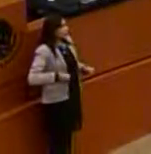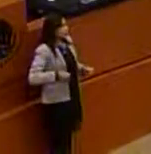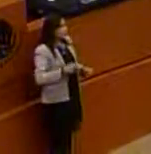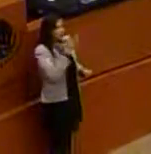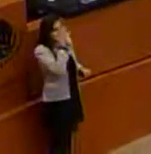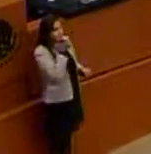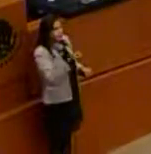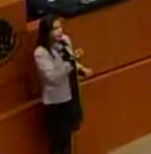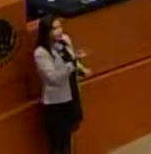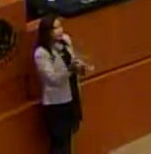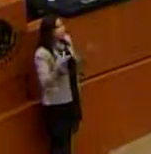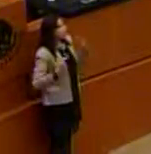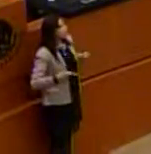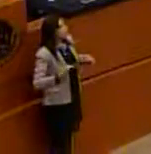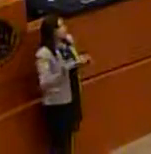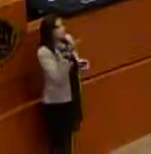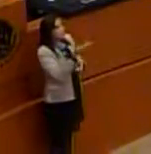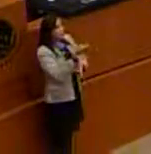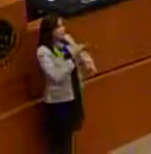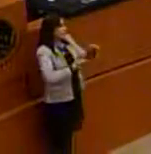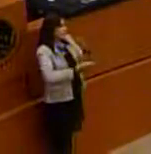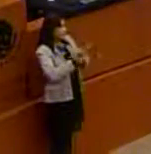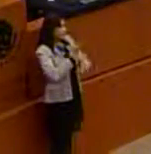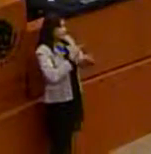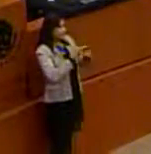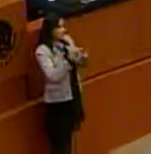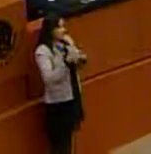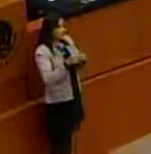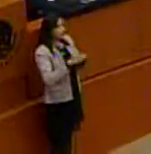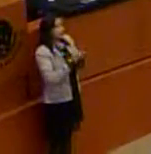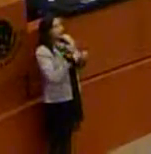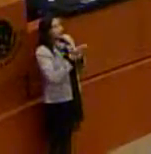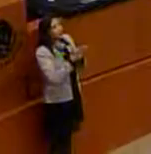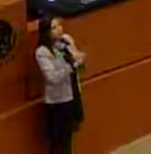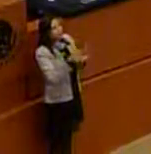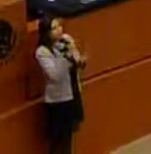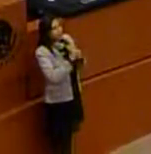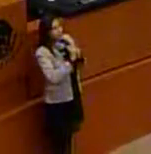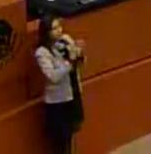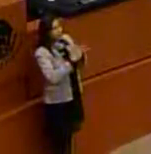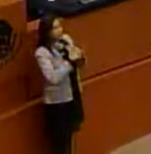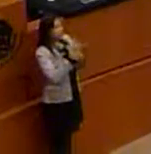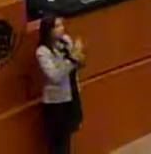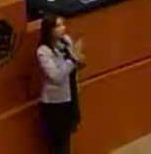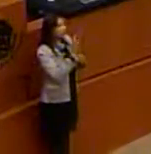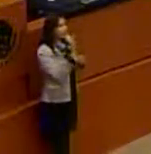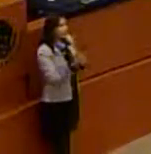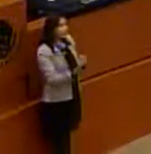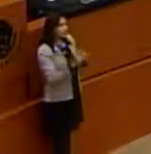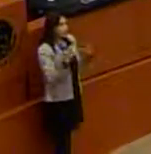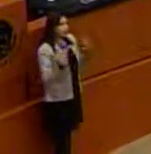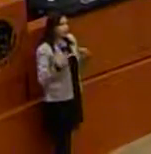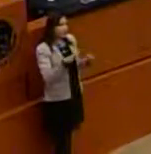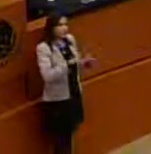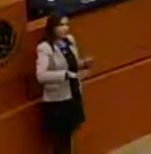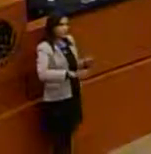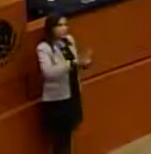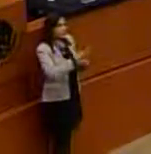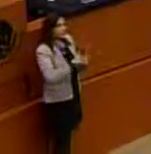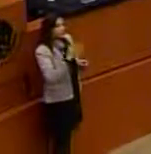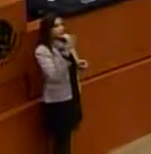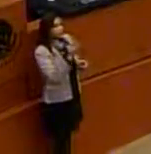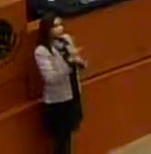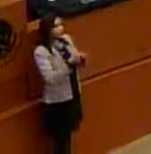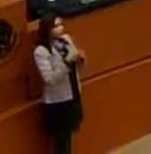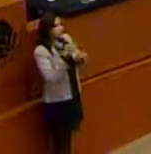doivent solliciter des prestations. En Suisse, voire en Europe, jusqu'à 50% de la population ne réclame d'ailleurs pas les prestations auxquelles elles